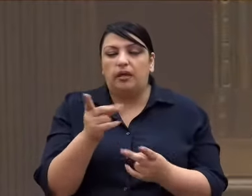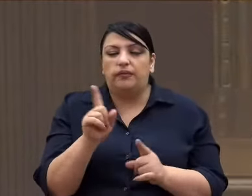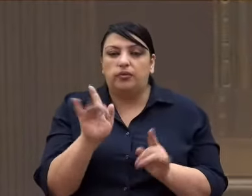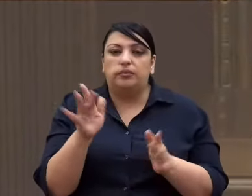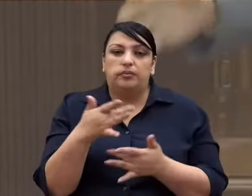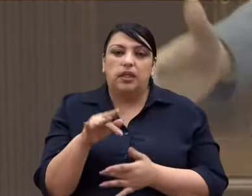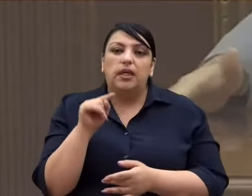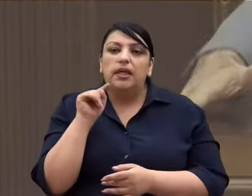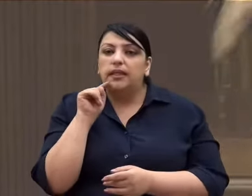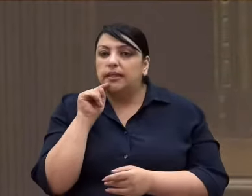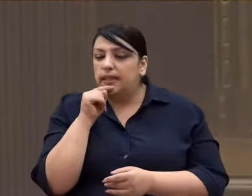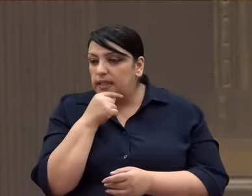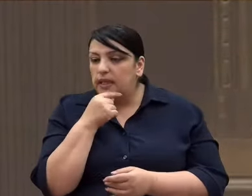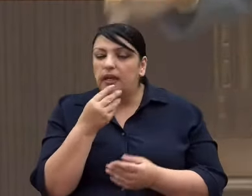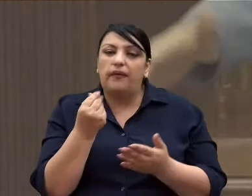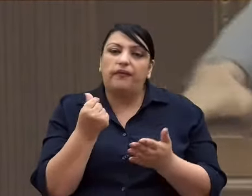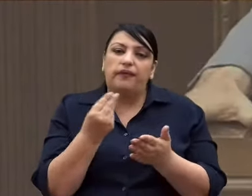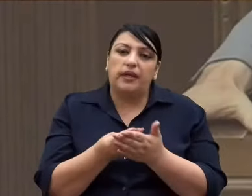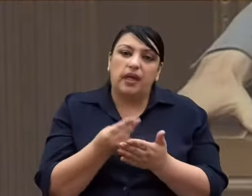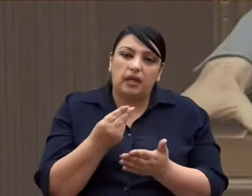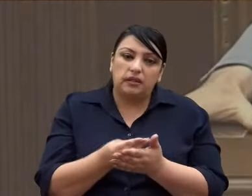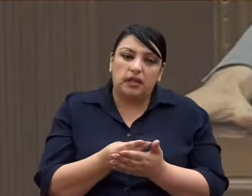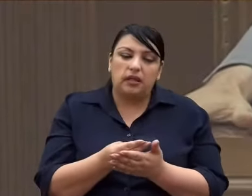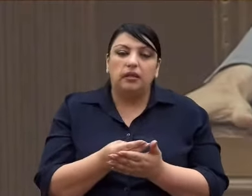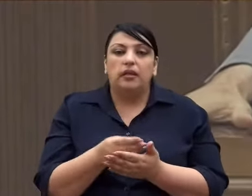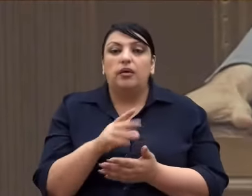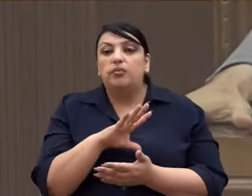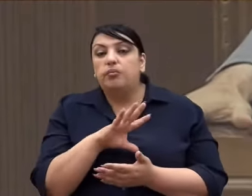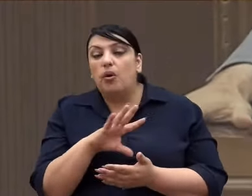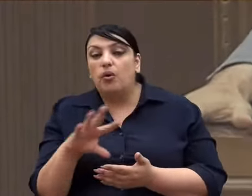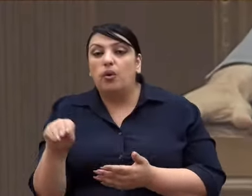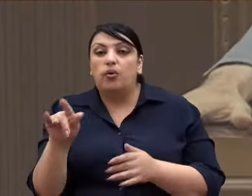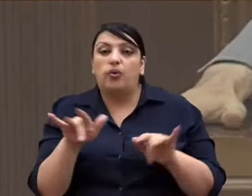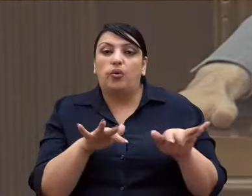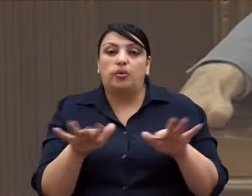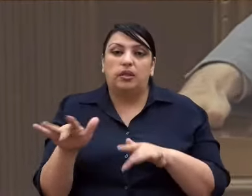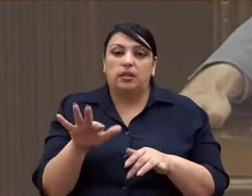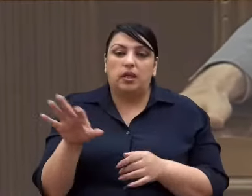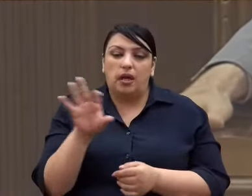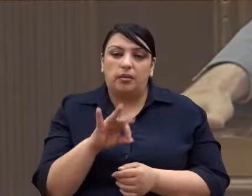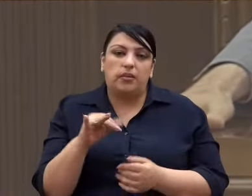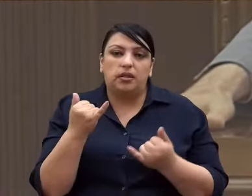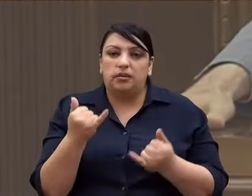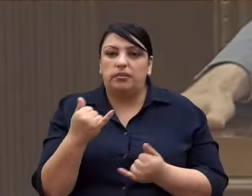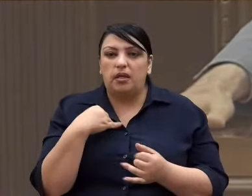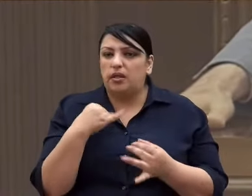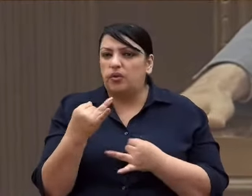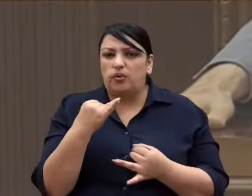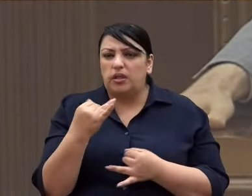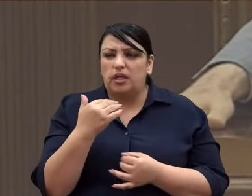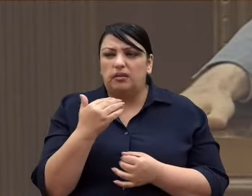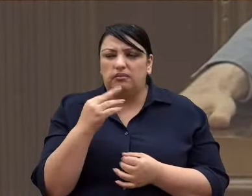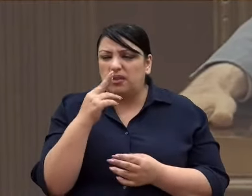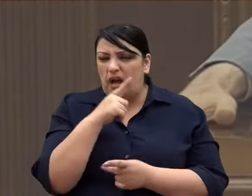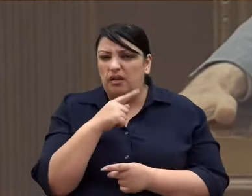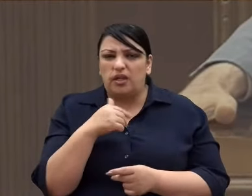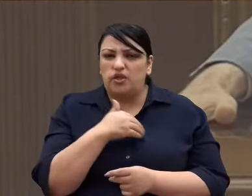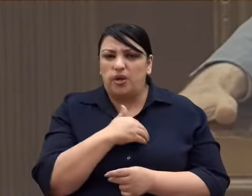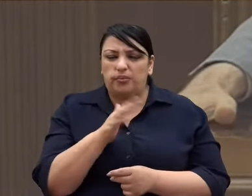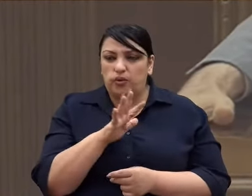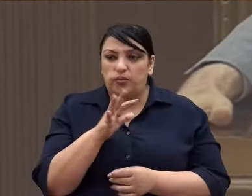Տնտեսական, ֆինանսական բոլոր գործիքների մասին նույնիսկ սխալ է, չեմ ուզում խոսել, որովհետև